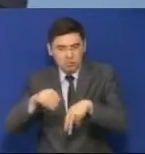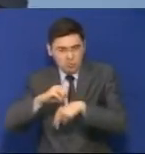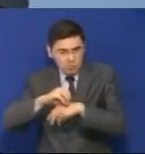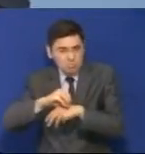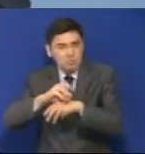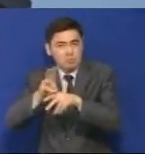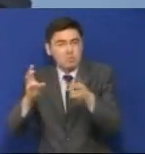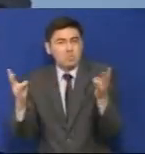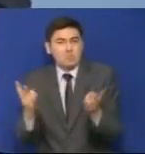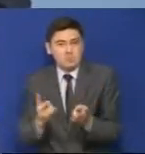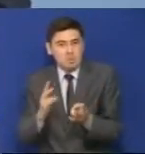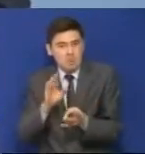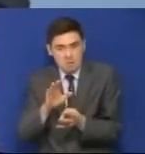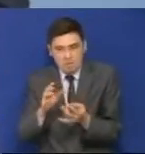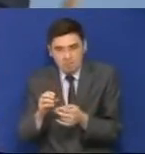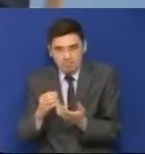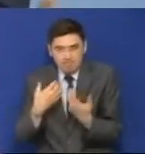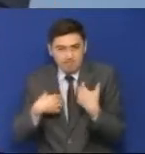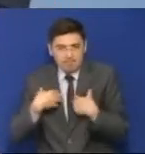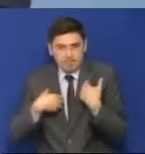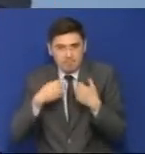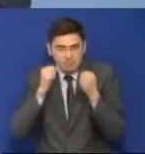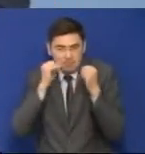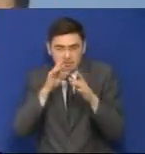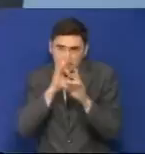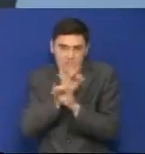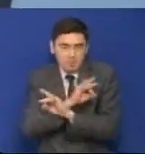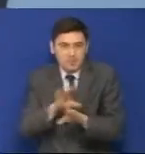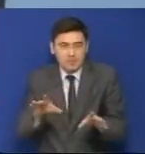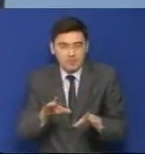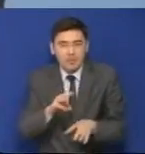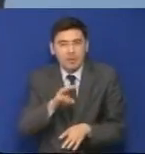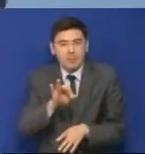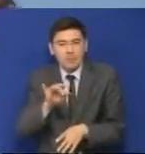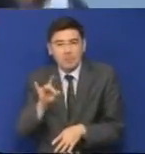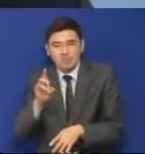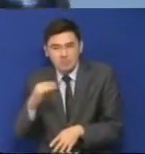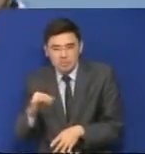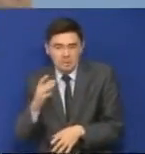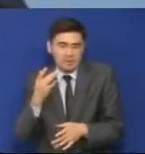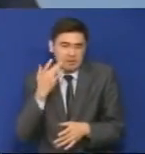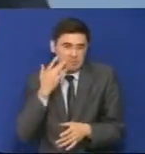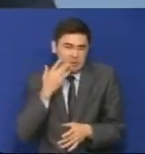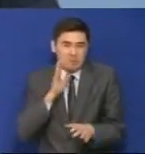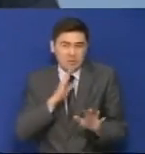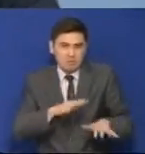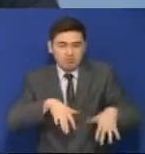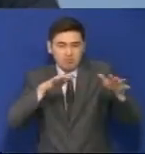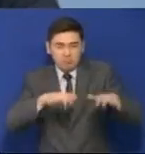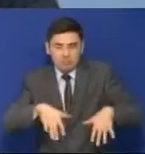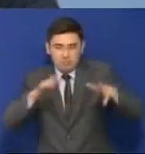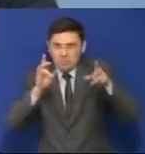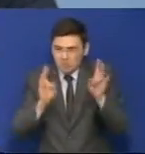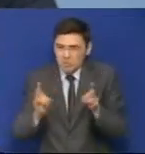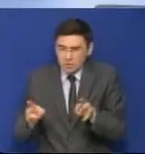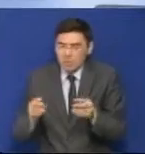деген мәселе көтеріледі. Мұндай жағдай тәжірибемде болған. Бұған қоса Мирный кентінде су басу, оны бұру мәселесі шешілмей тұр, үнемі